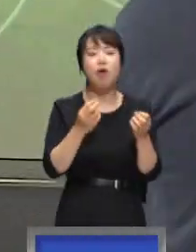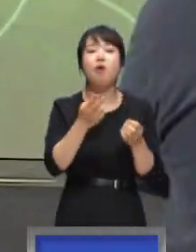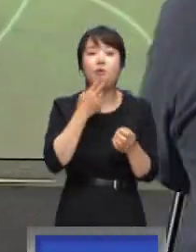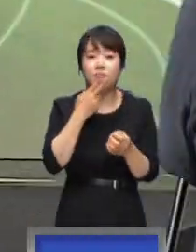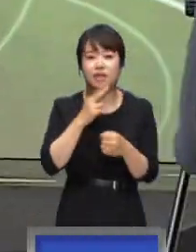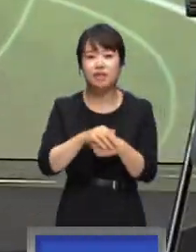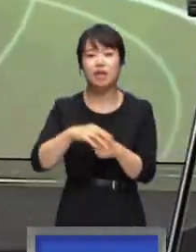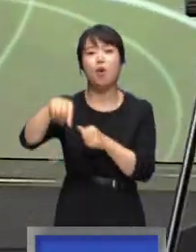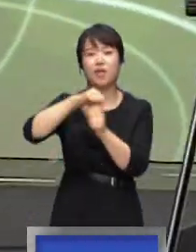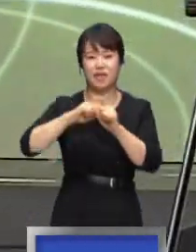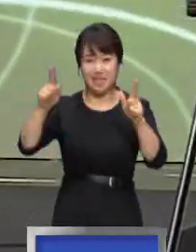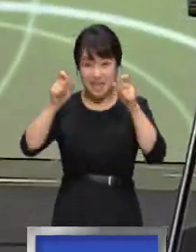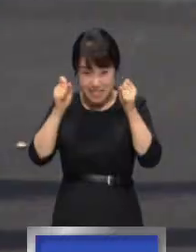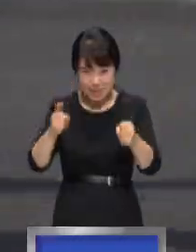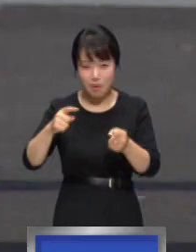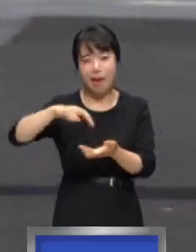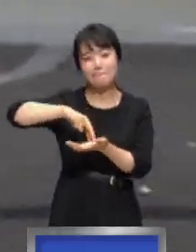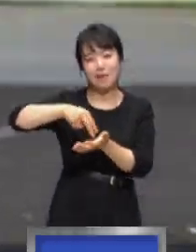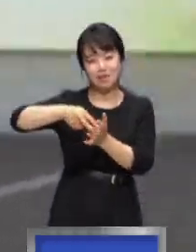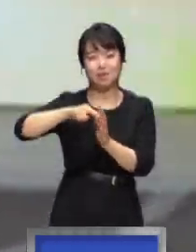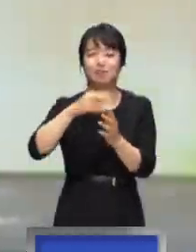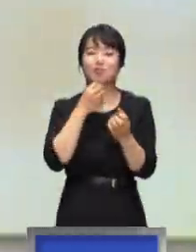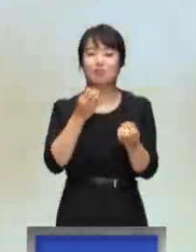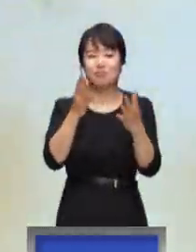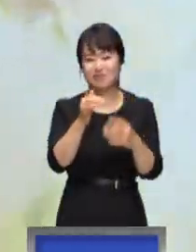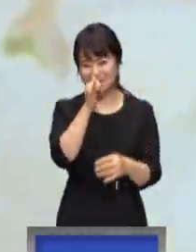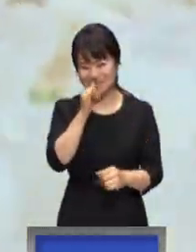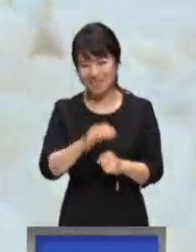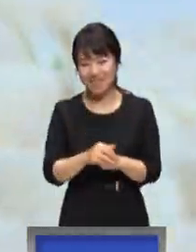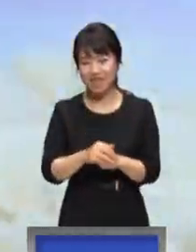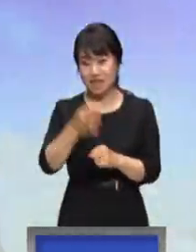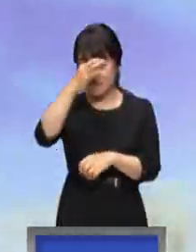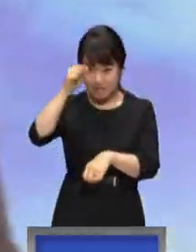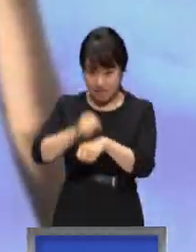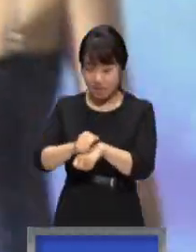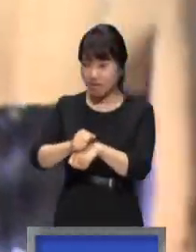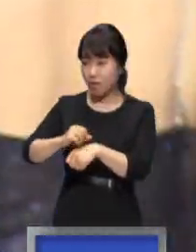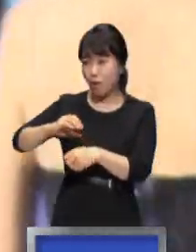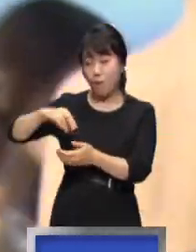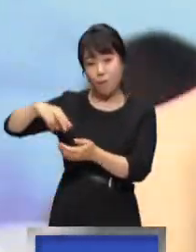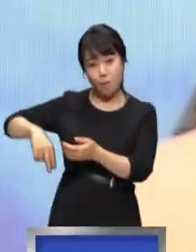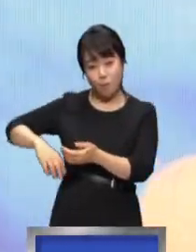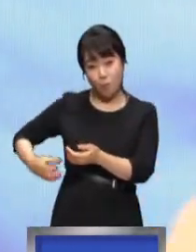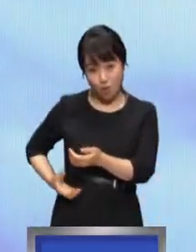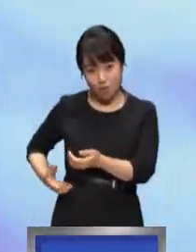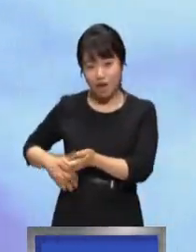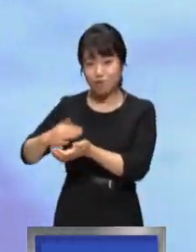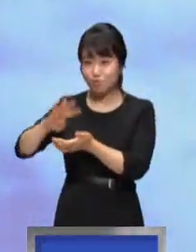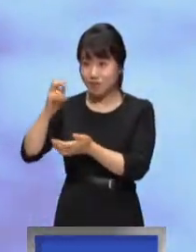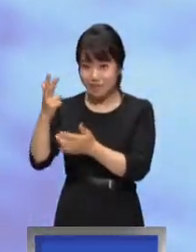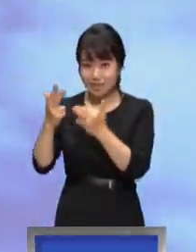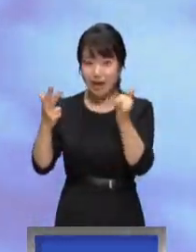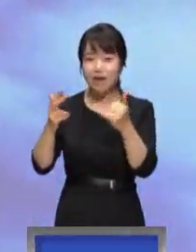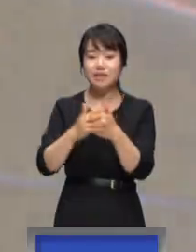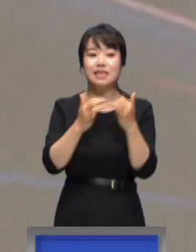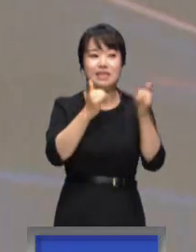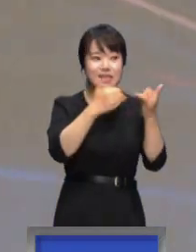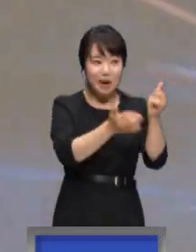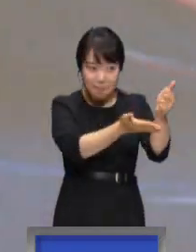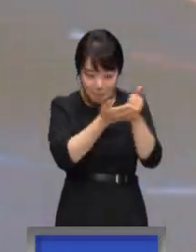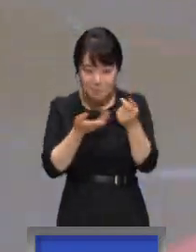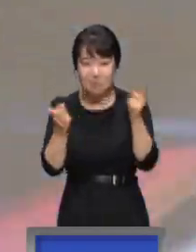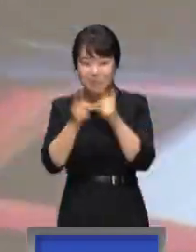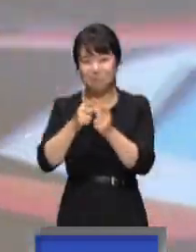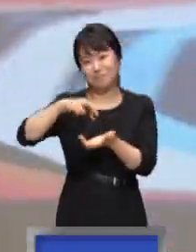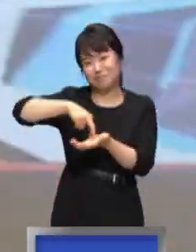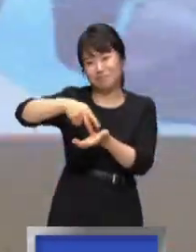담은 패션쇼를 열었습니다. 이번 패션쇼에는 전문 모델 40명과 시민 7명이 참여했습니다. 무대에